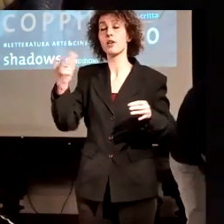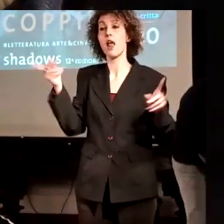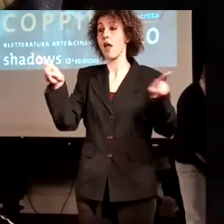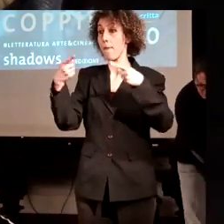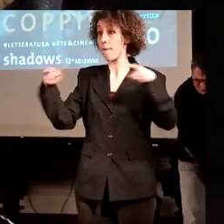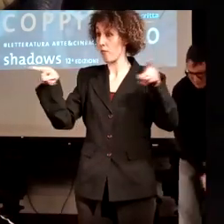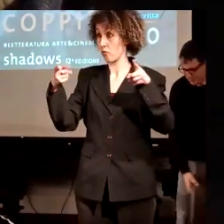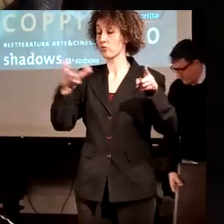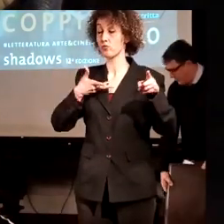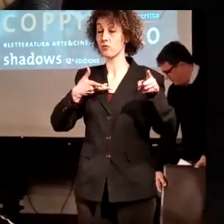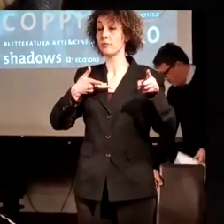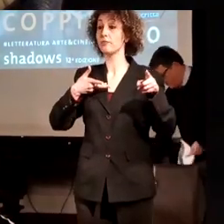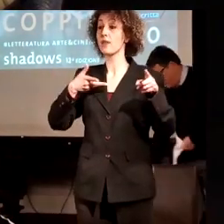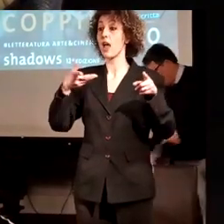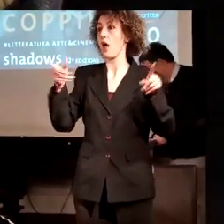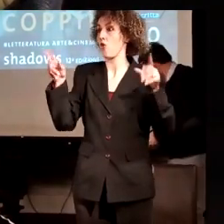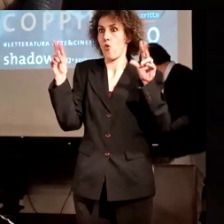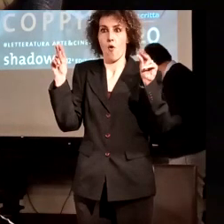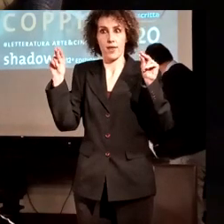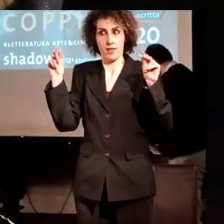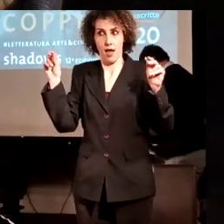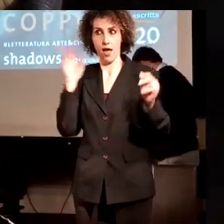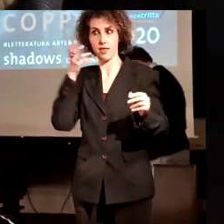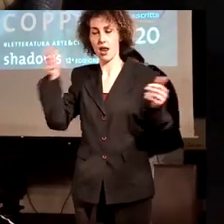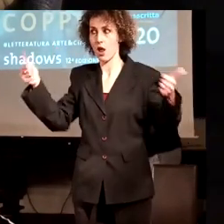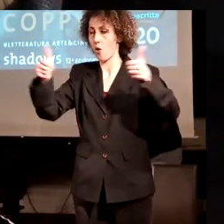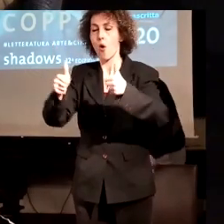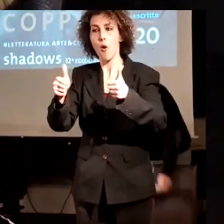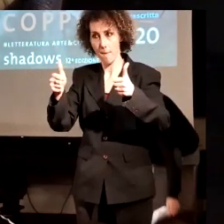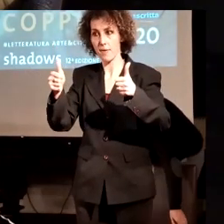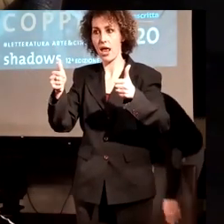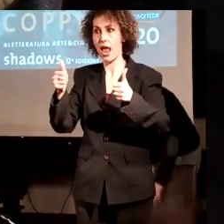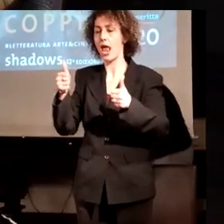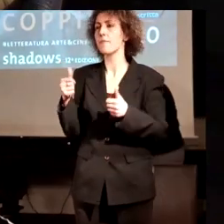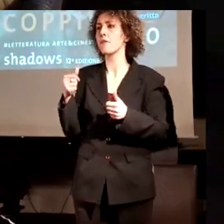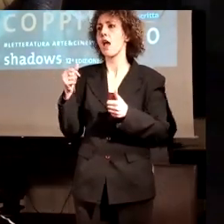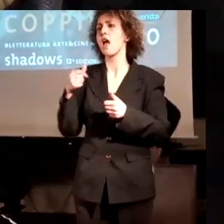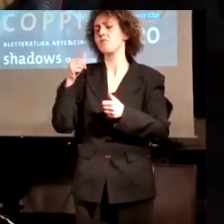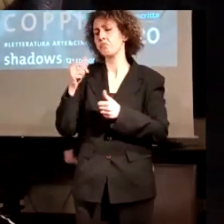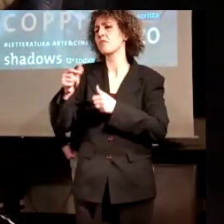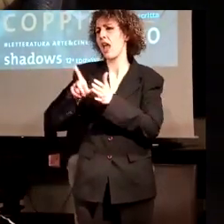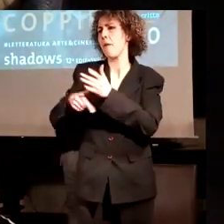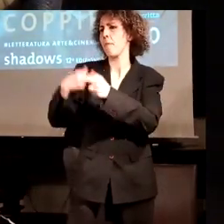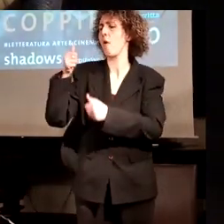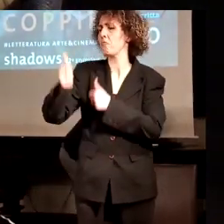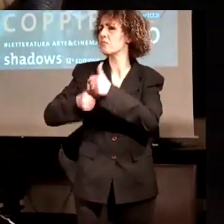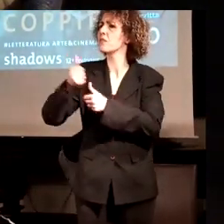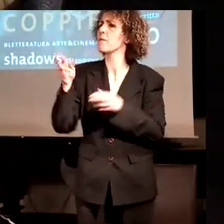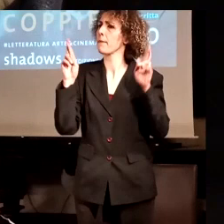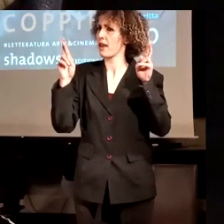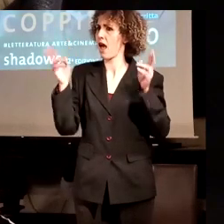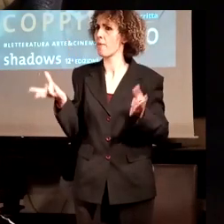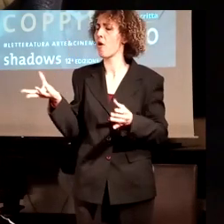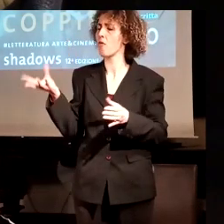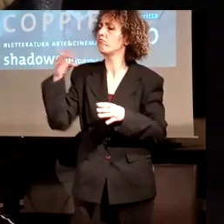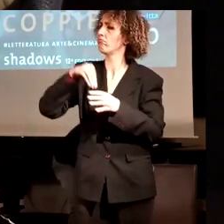vedete è una novità assoluta di strane coppie per questo incontro nei prossimi anni speriamo di consolidarla ma anche una una passione per la